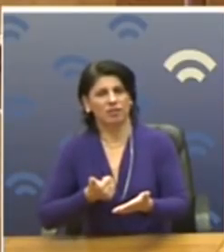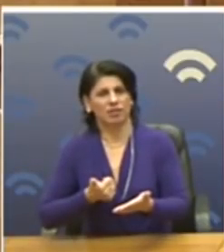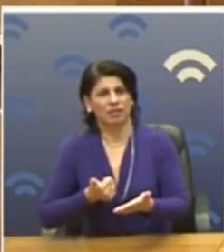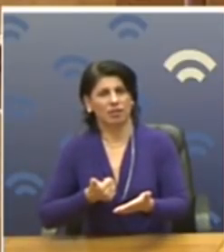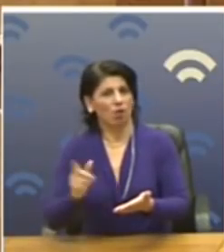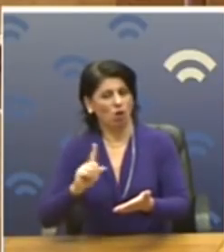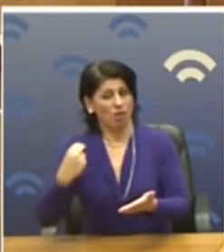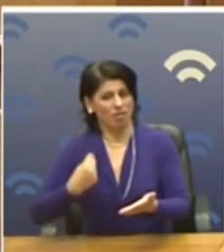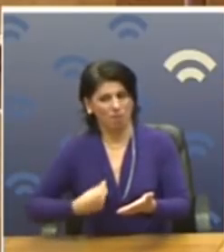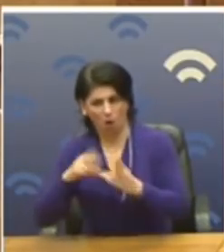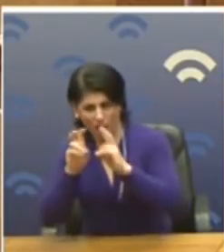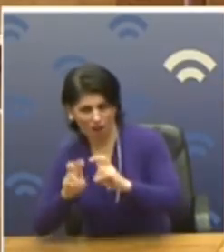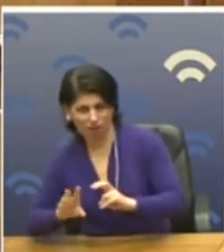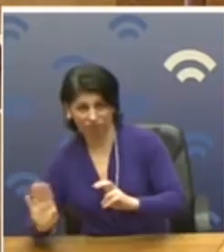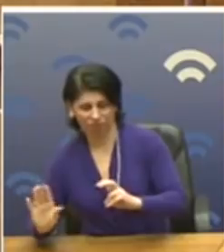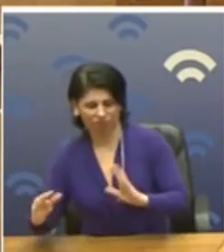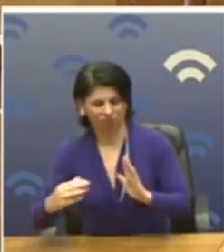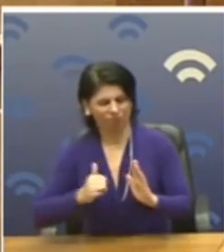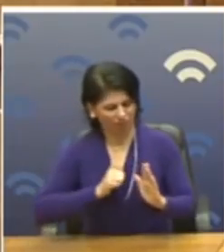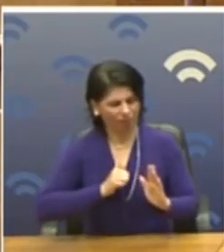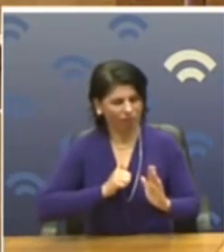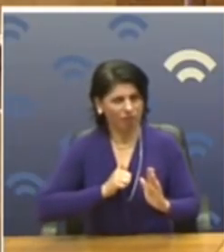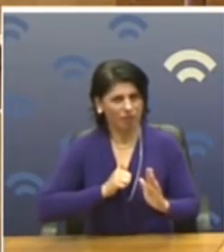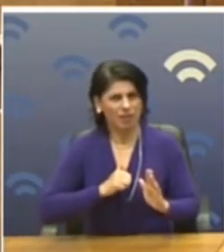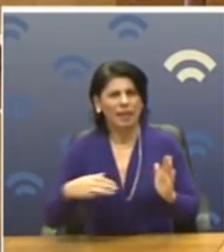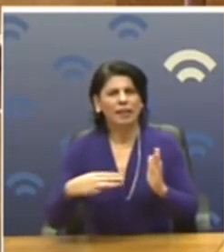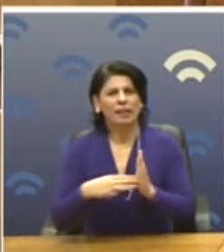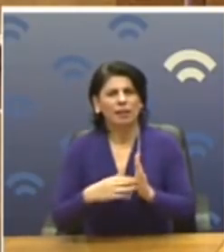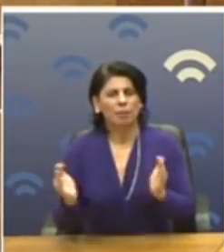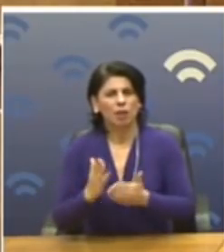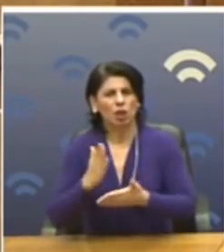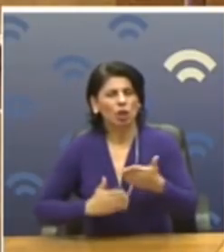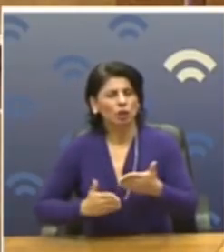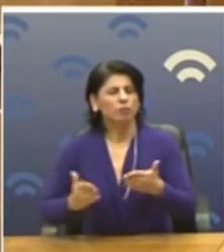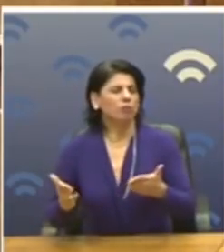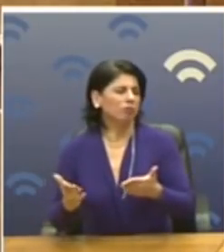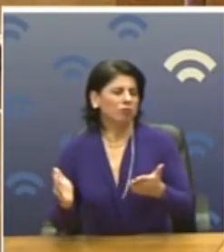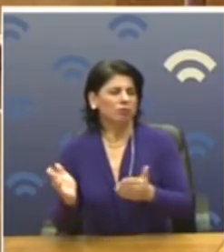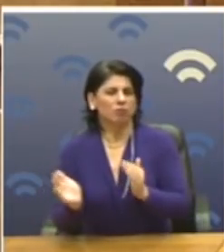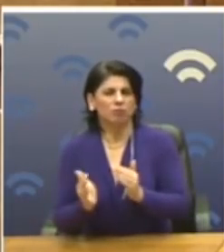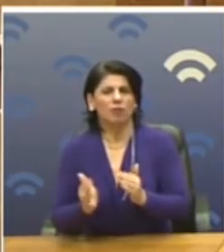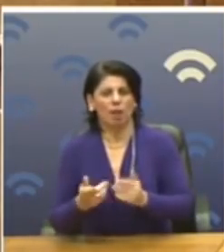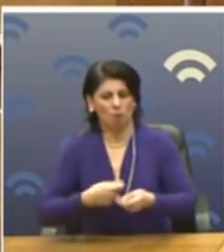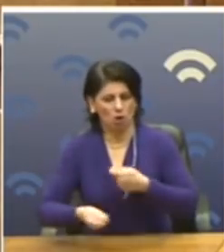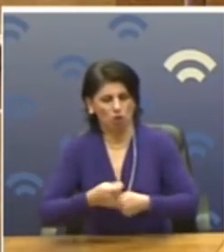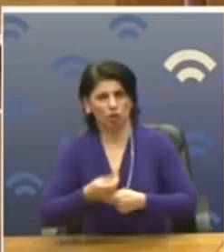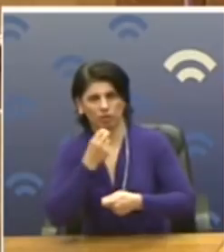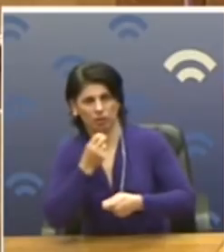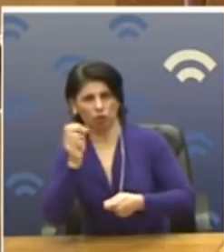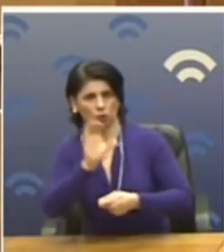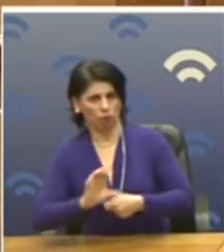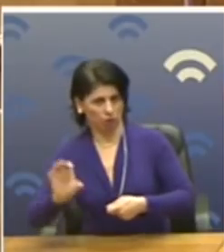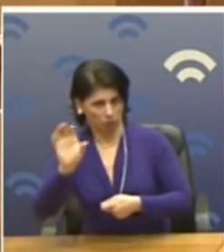ιδιώτες. Χιλιάδες αυτοαπασχολούμενοι μικροεπιχειρηματίες στο εμπόριο, στην εστίαση, στον